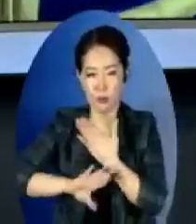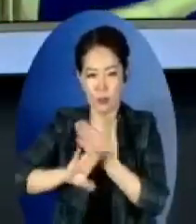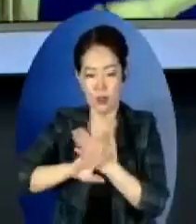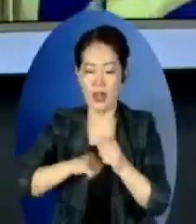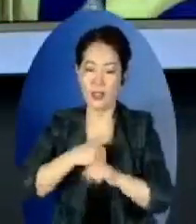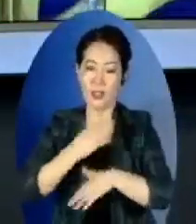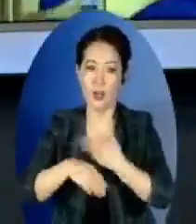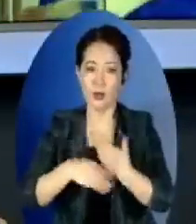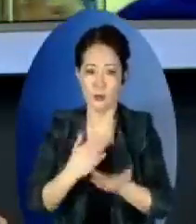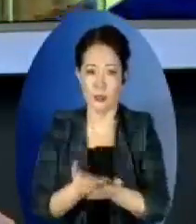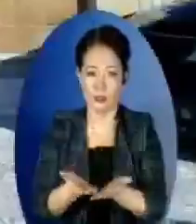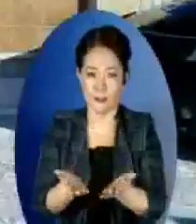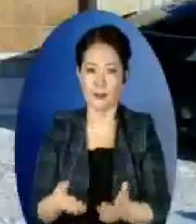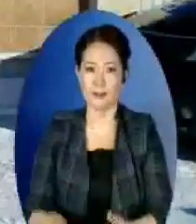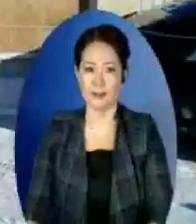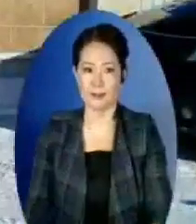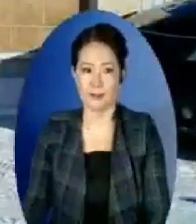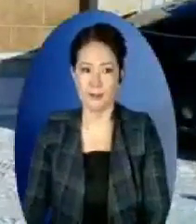өрнүүлж байна.